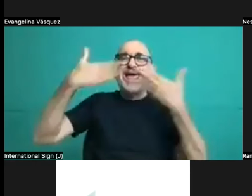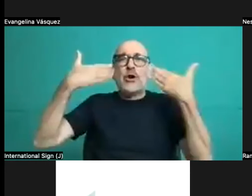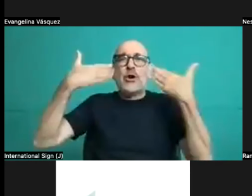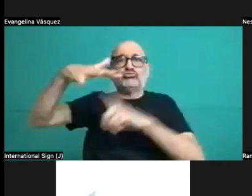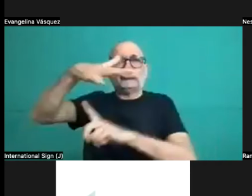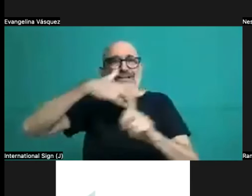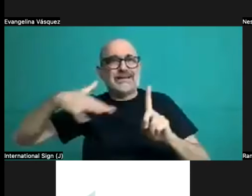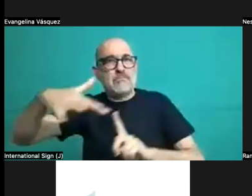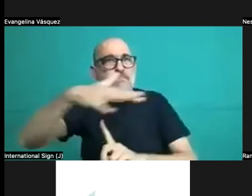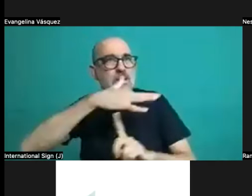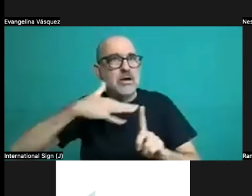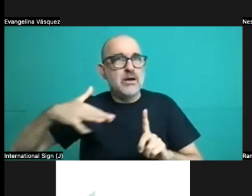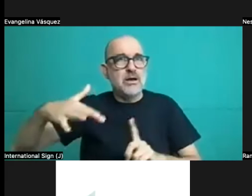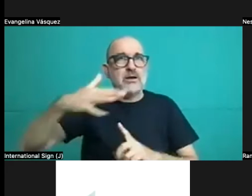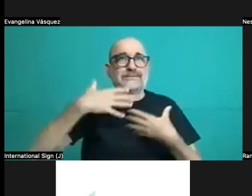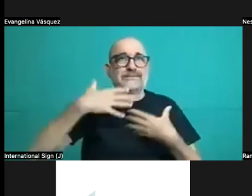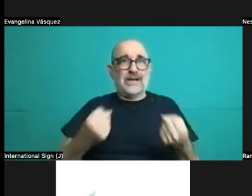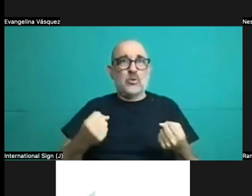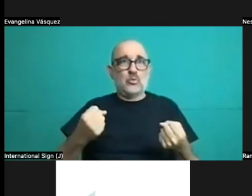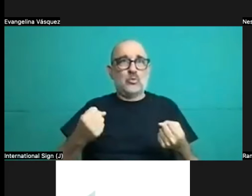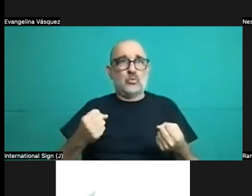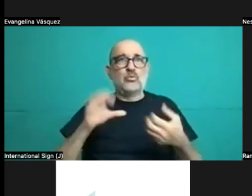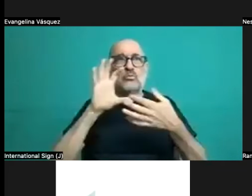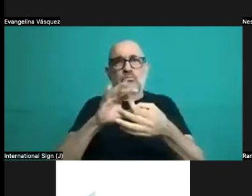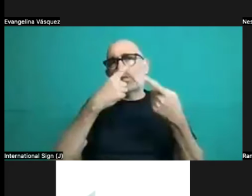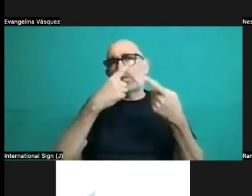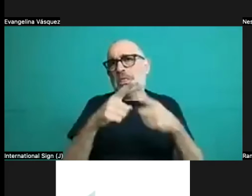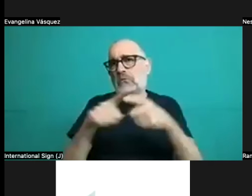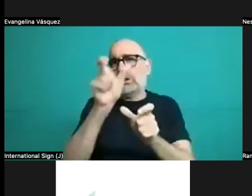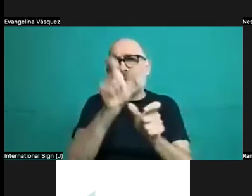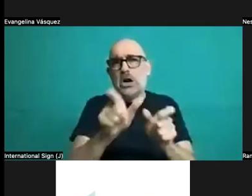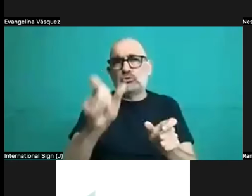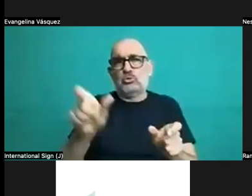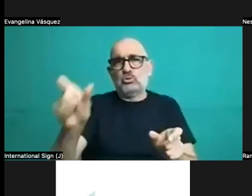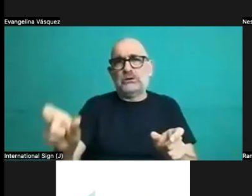sur les comportements des différents acteurs,